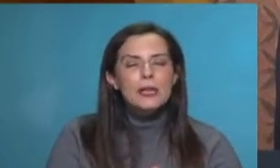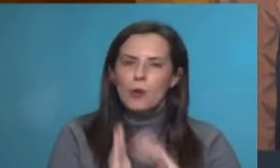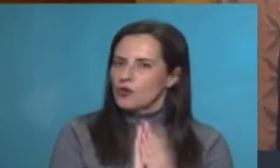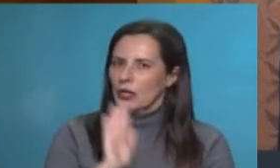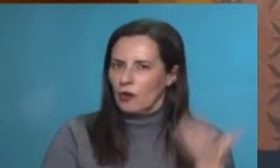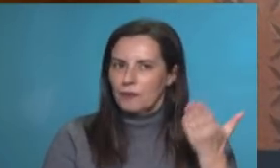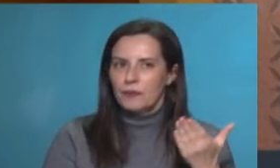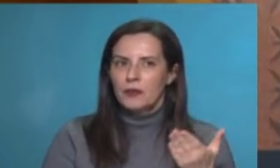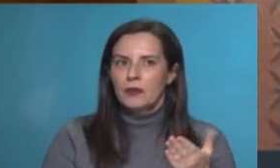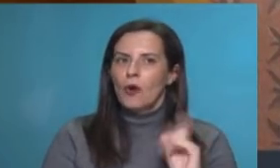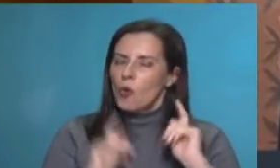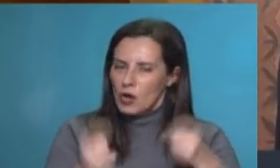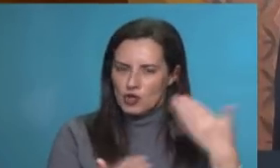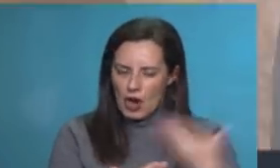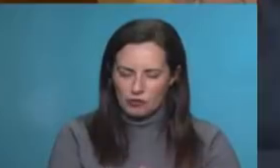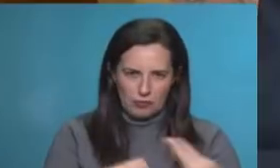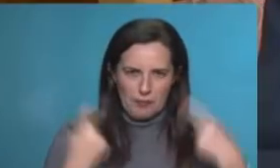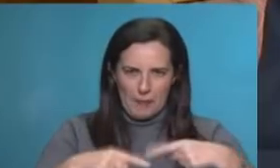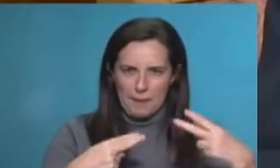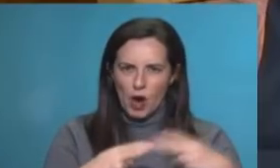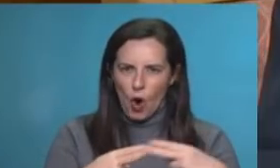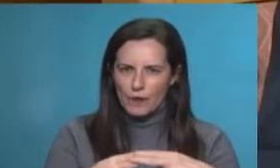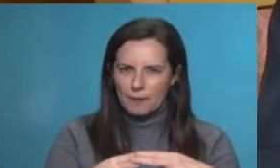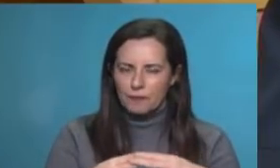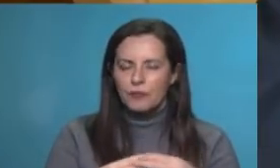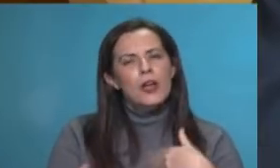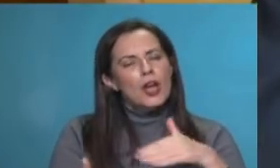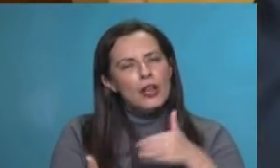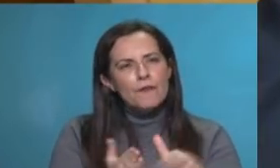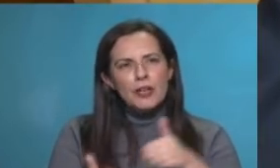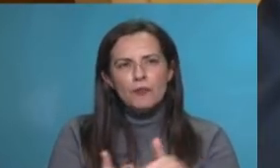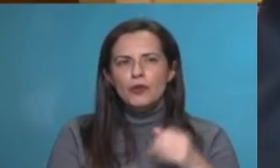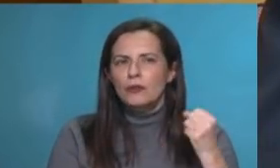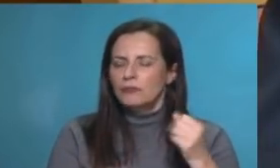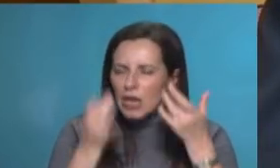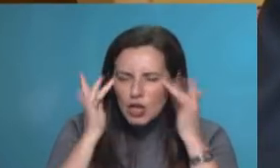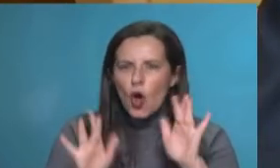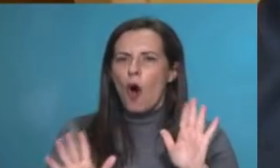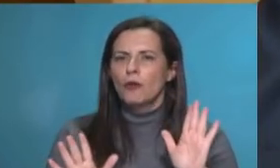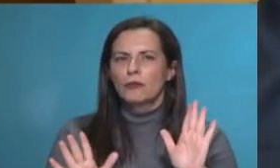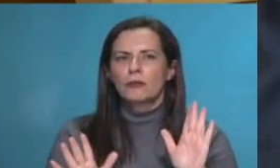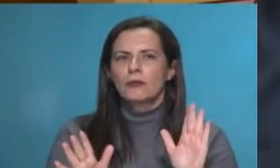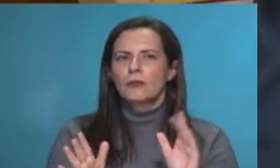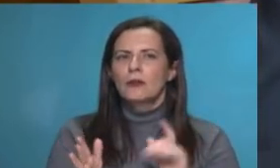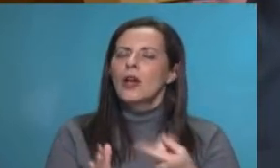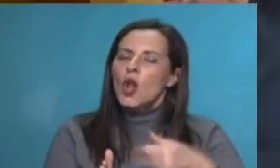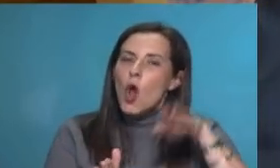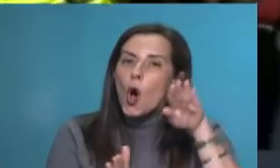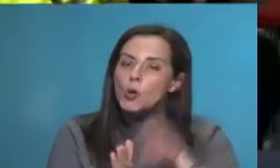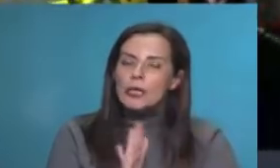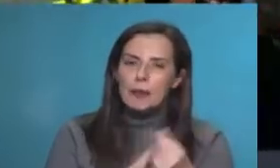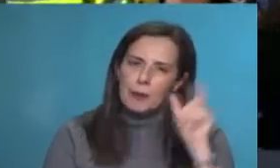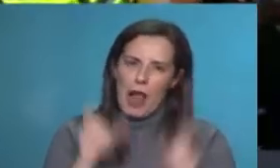יגיש את ההצעות במהלך הימים הקרובים, ונמשיך לדאוג להמשיך את הוזלת המחירים